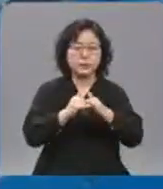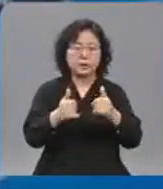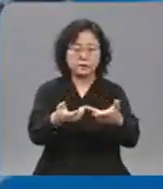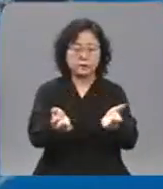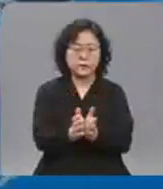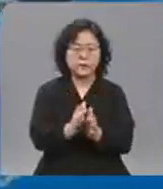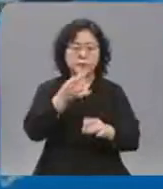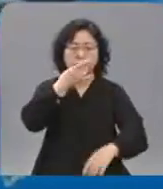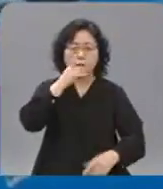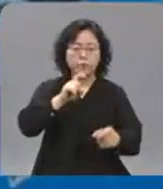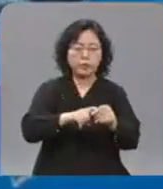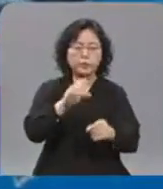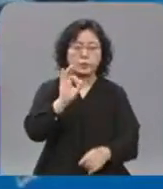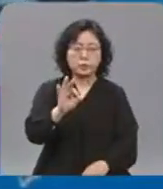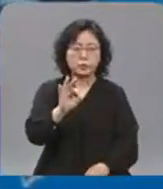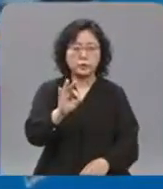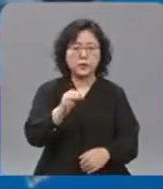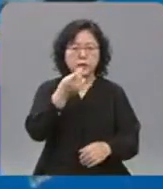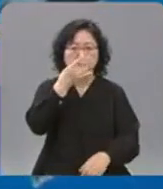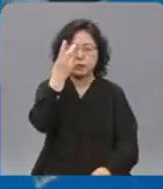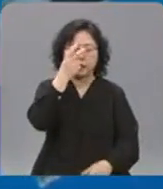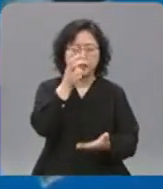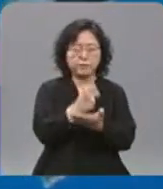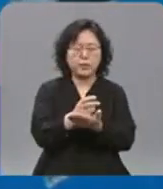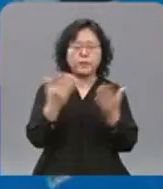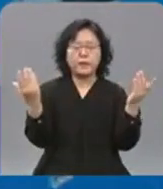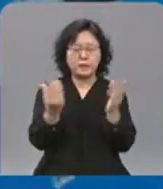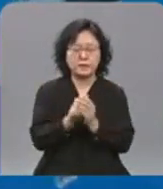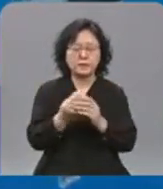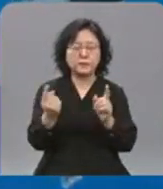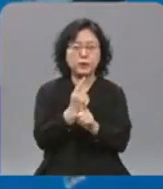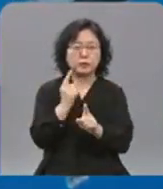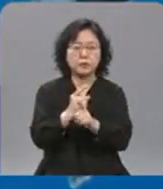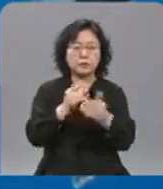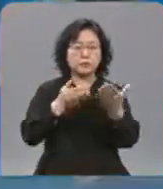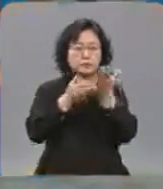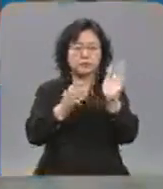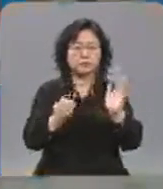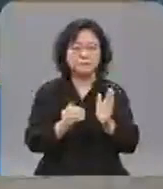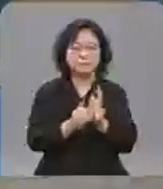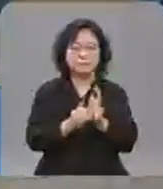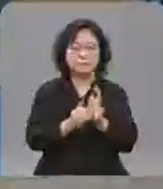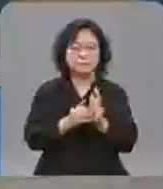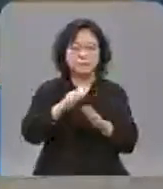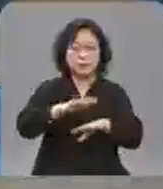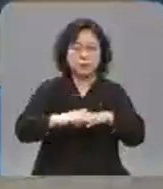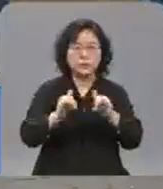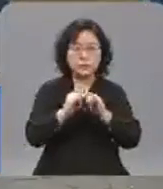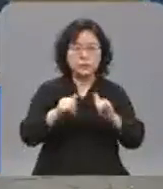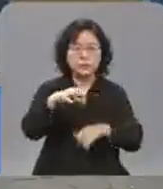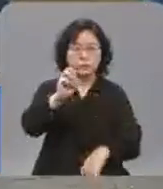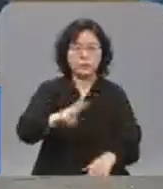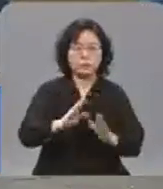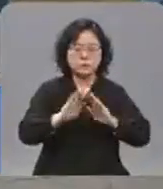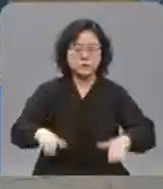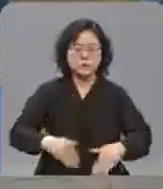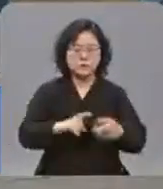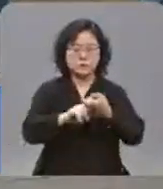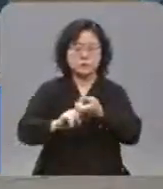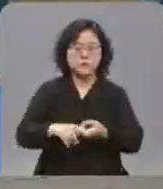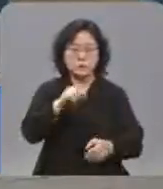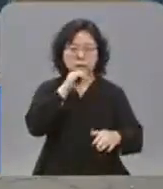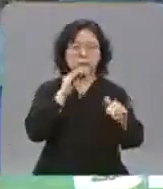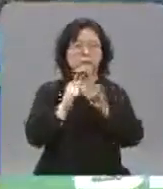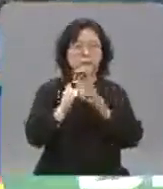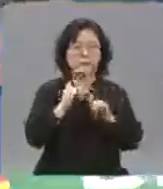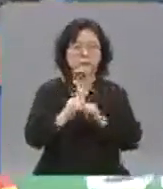농민단체들이 쌀 목표 가격제로 양곡관리법을 전면 개정하라고 촉구했습니다. 농민회, 광주전남연맹 등은 기자회견을